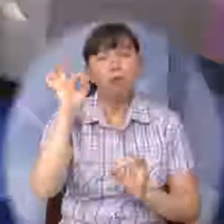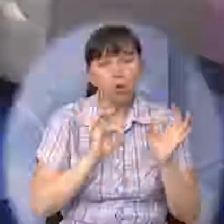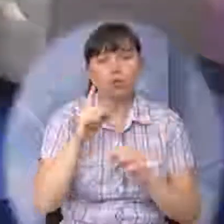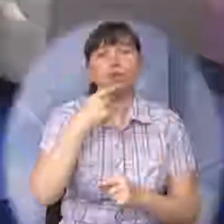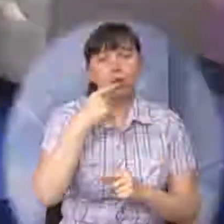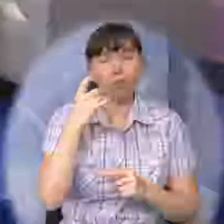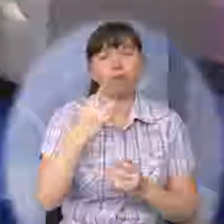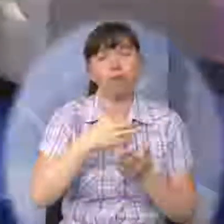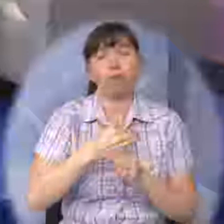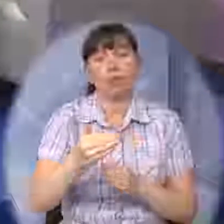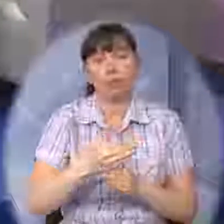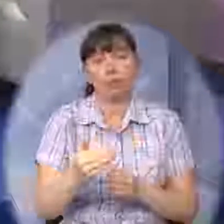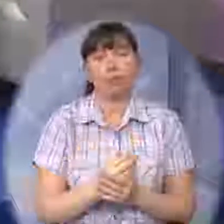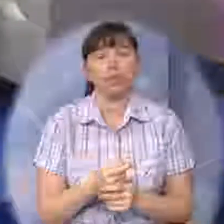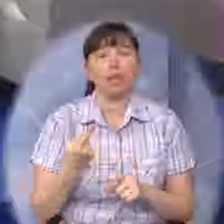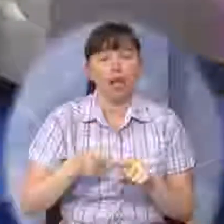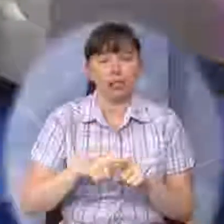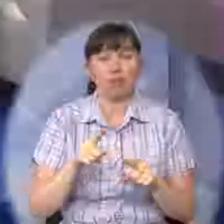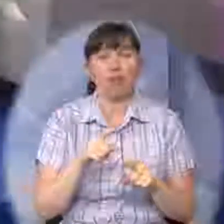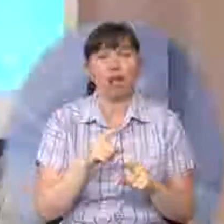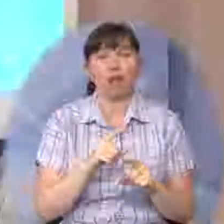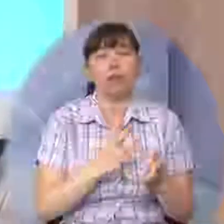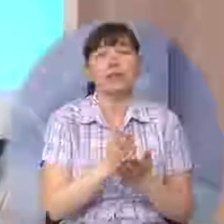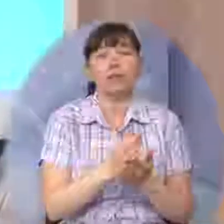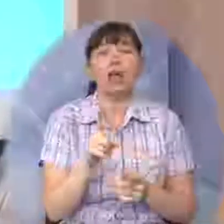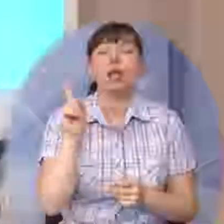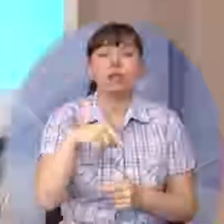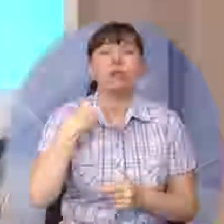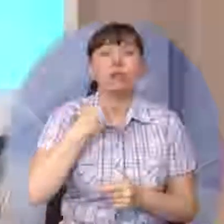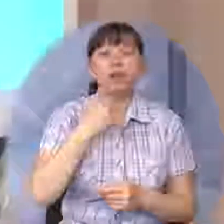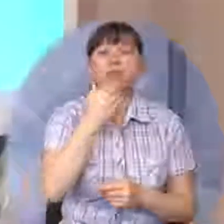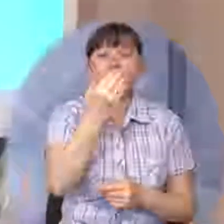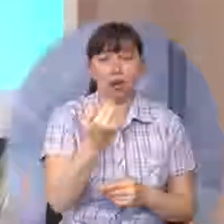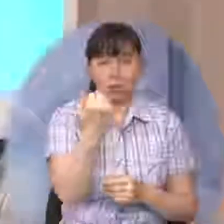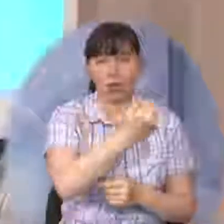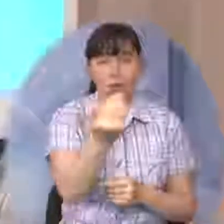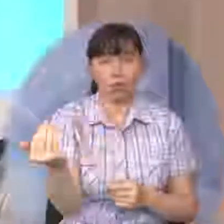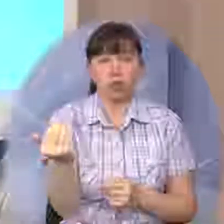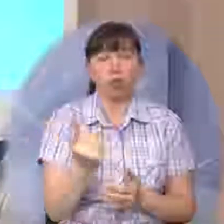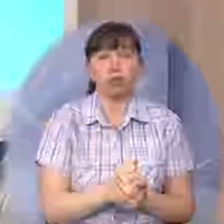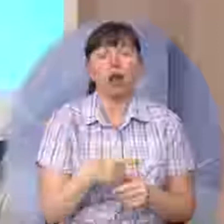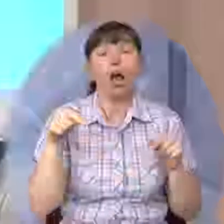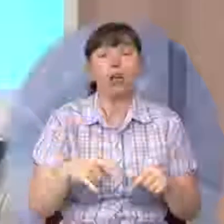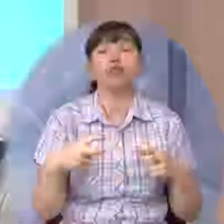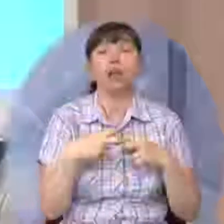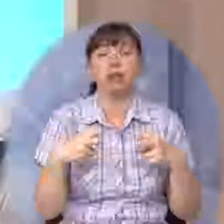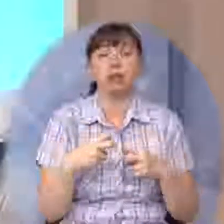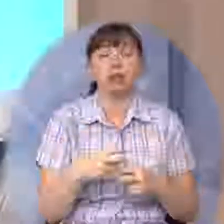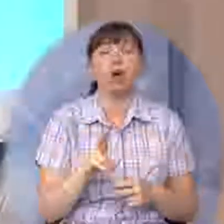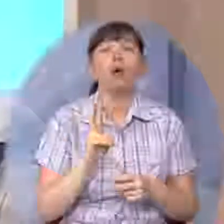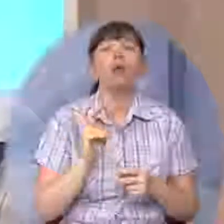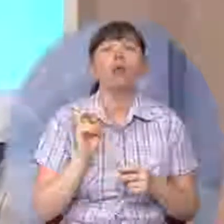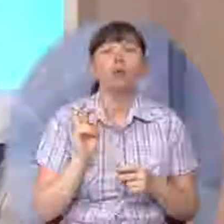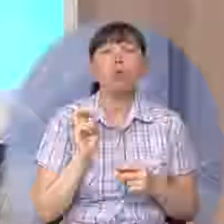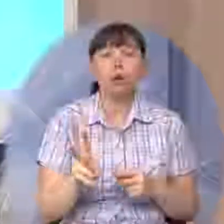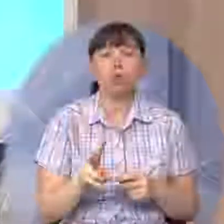procentul celor pe care CNAM îl oferă pentru asemenea servicii. Dar vreau să vă întreb pe dumneavoastră, aici la Rezina, cum vă